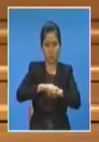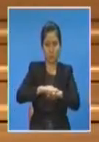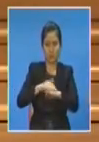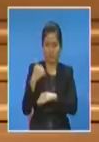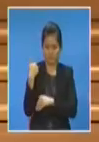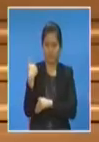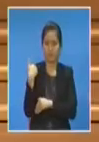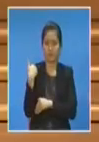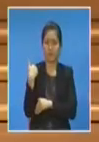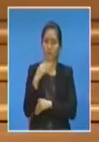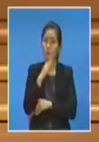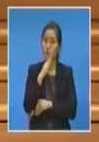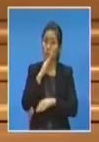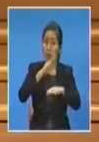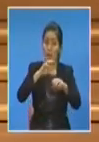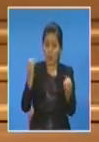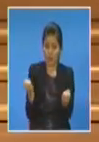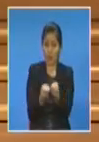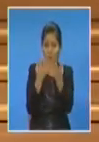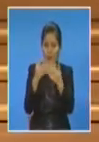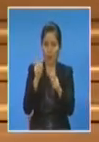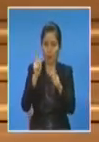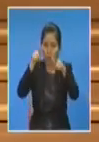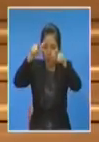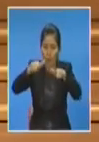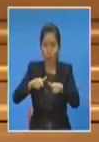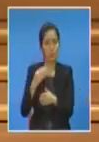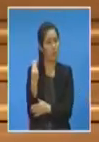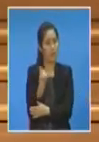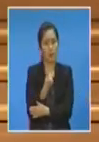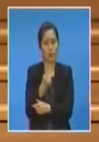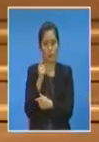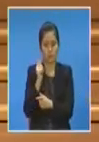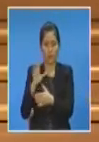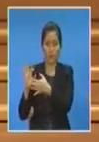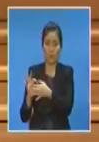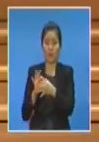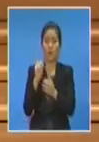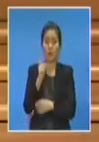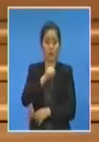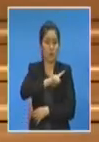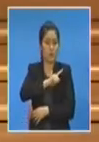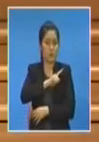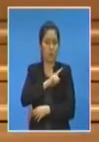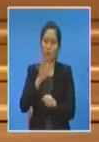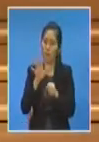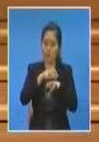างได้รับการบรรเทาดังนั้นหน่วยงานที่รับผิดชอบต้องมาครบครับต้องมาคร